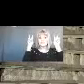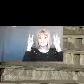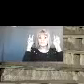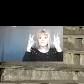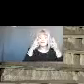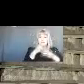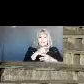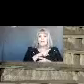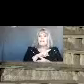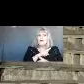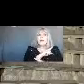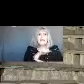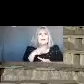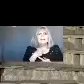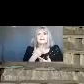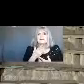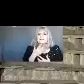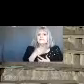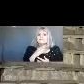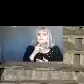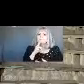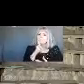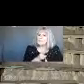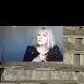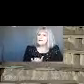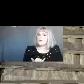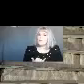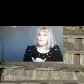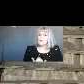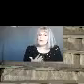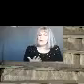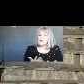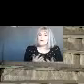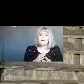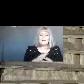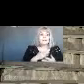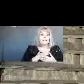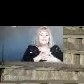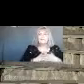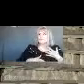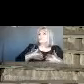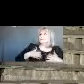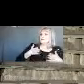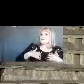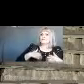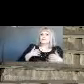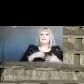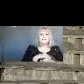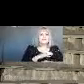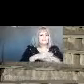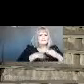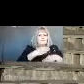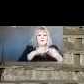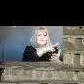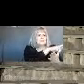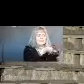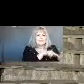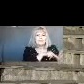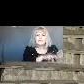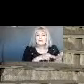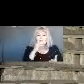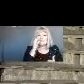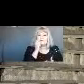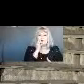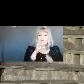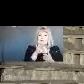hierdie dag. En terwyl ek aan ons sommer so opgewonde is, wil ek jou vra, hoe leef ons hierdie story verder? En ek wil jou uitnooi om oor